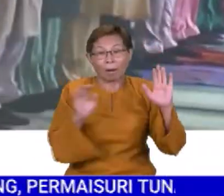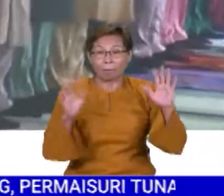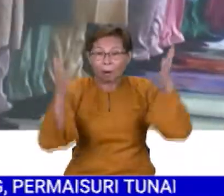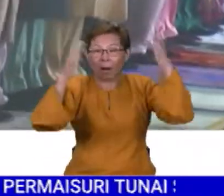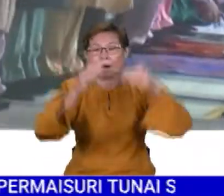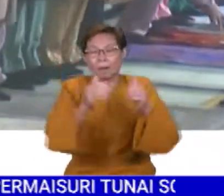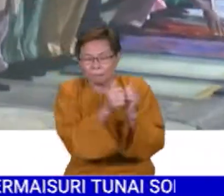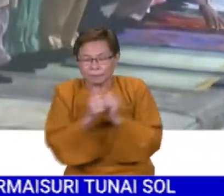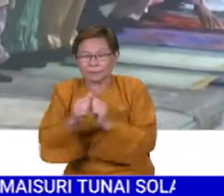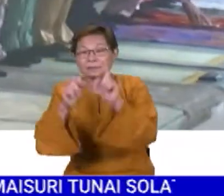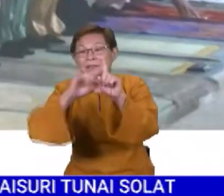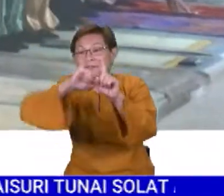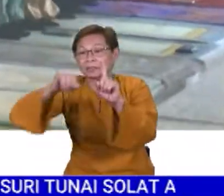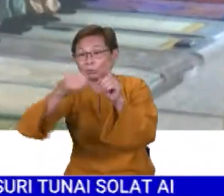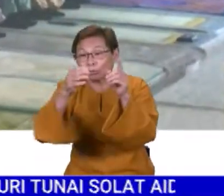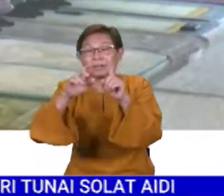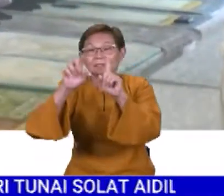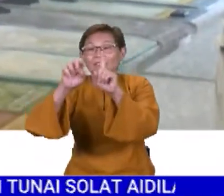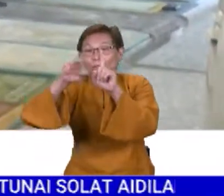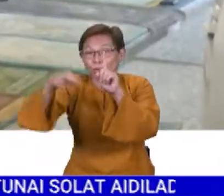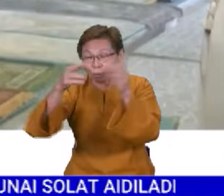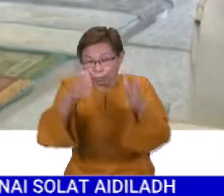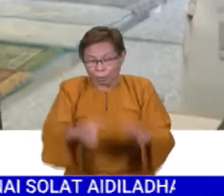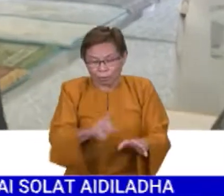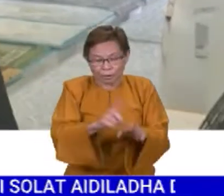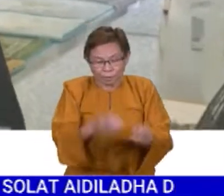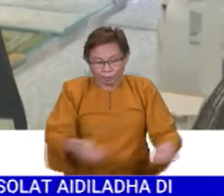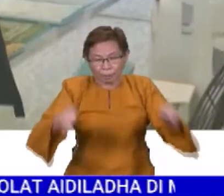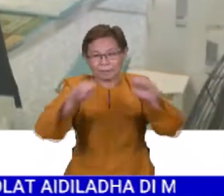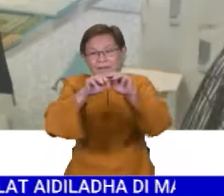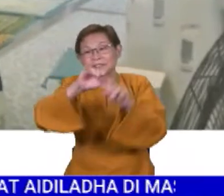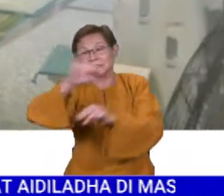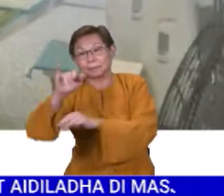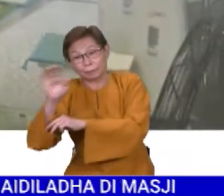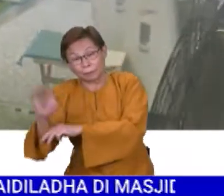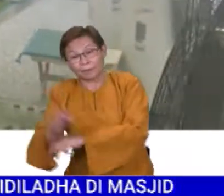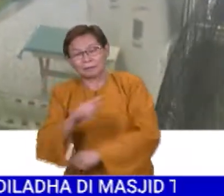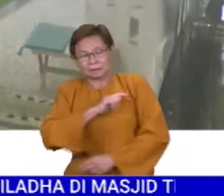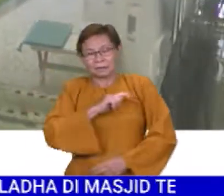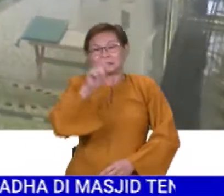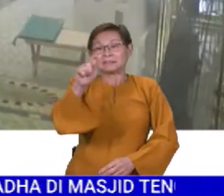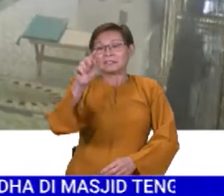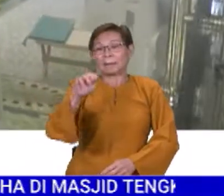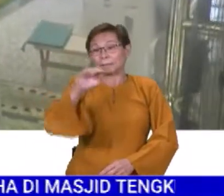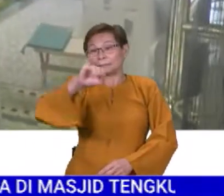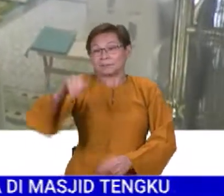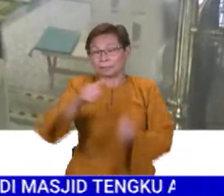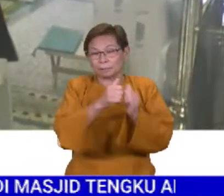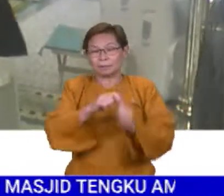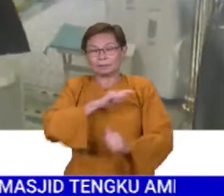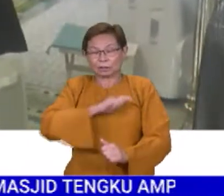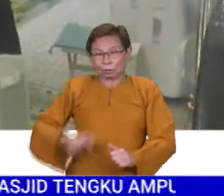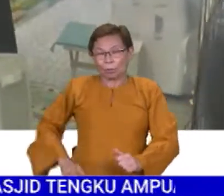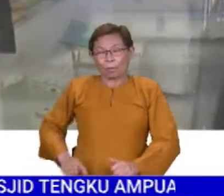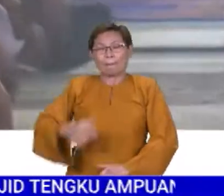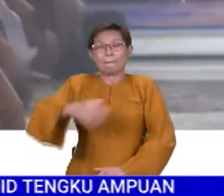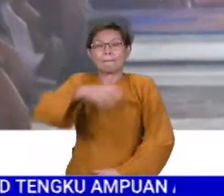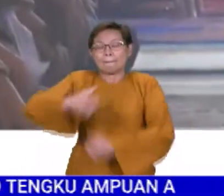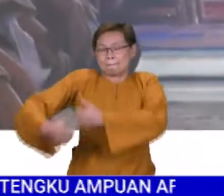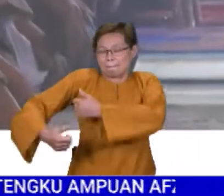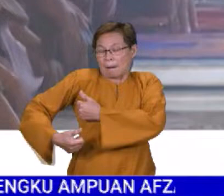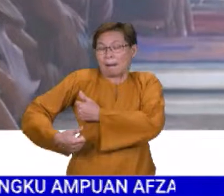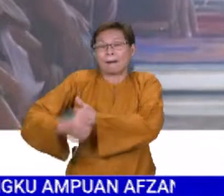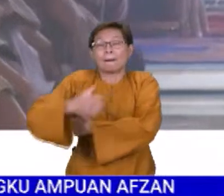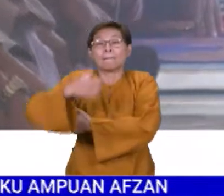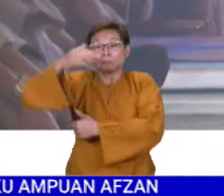lebih 1000 jemaah di Masjid Sultan Abu Bakar Johor bahu tunku Ismail di tunku Panglima Johor tunku